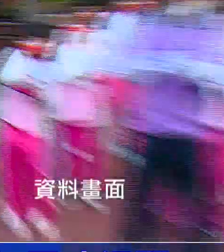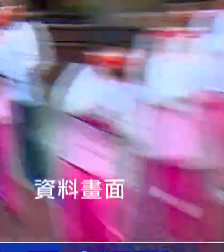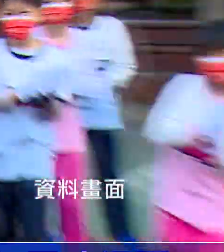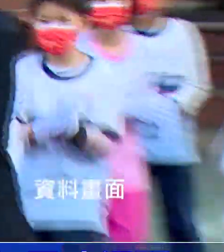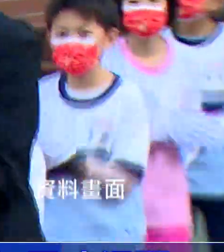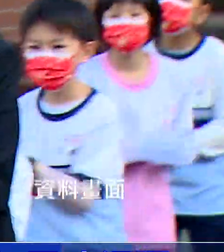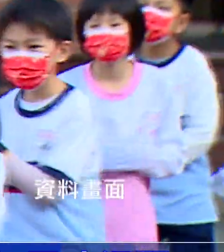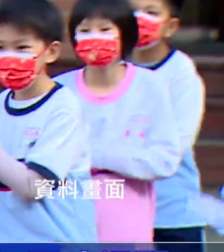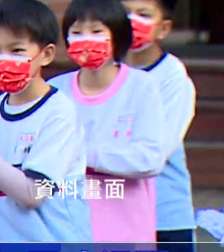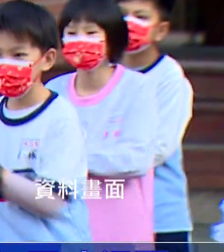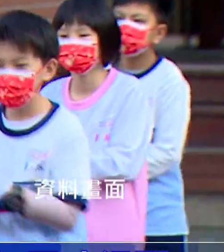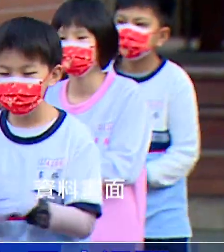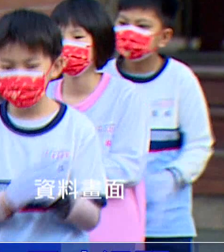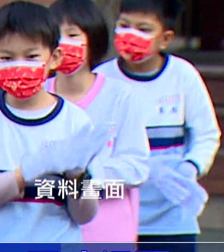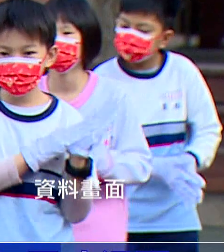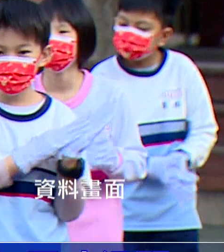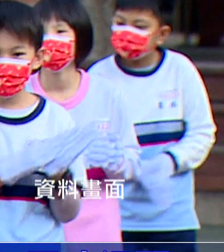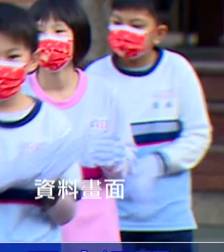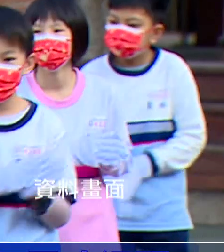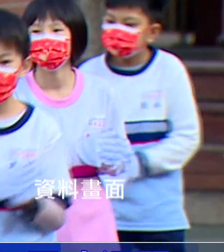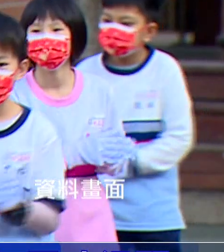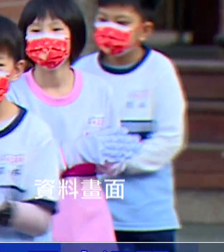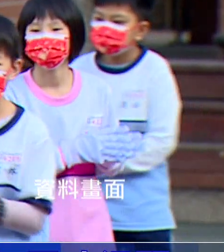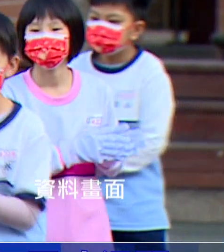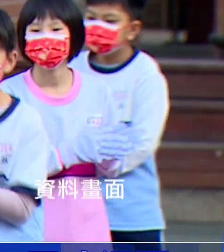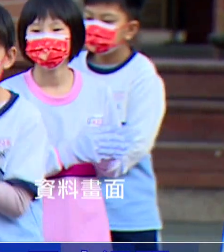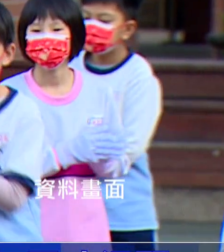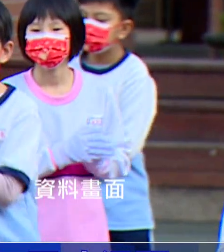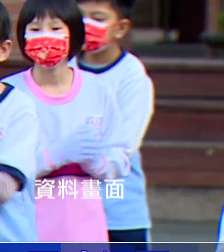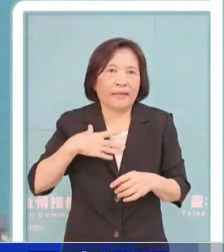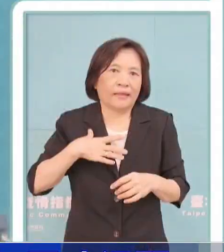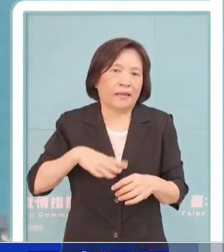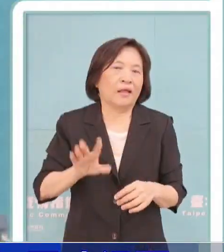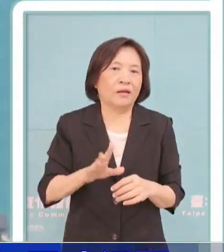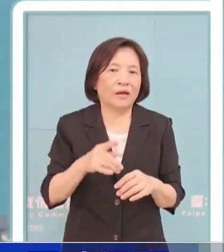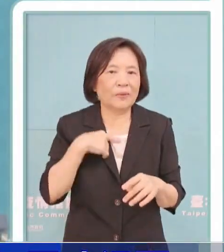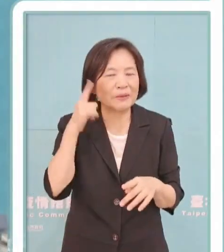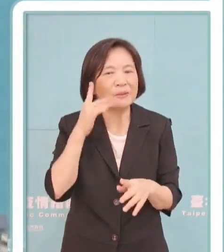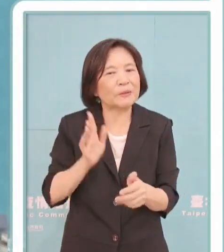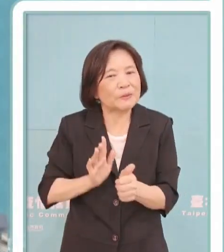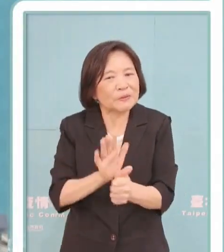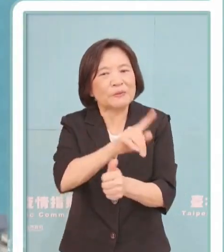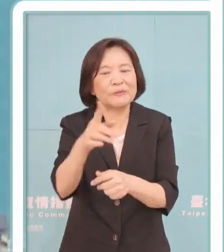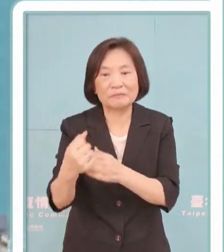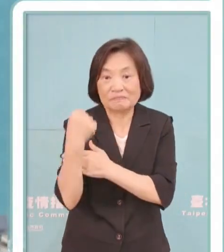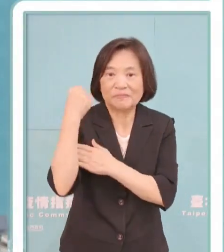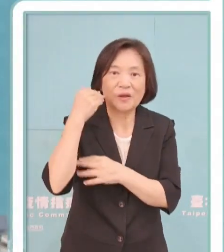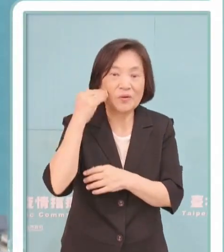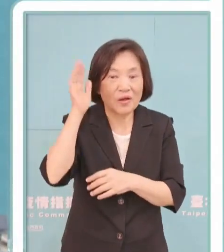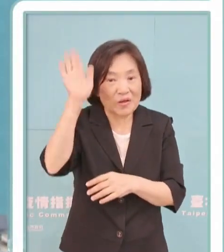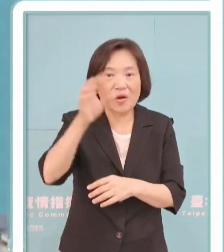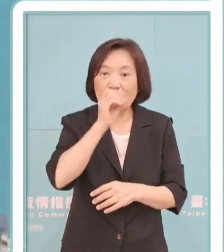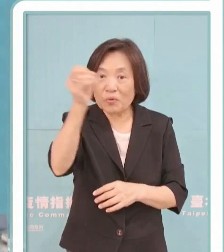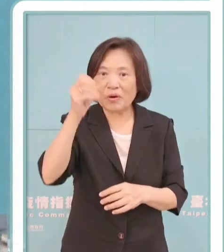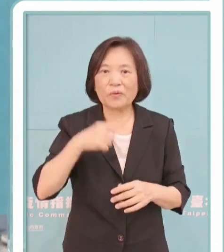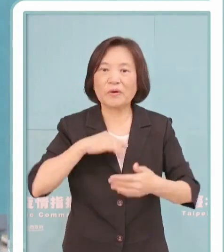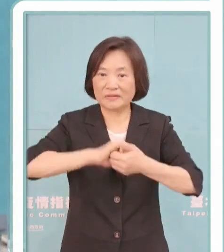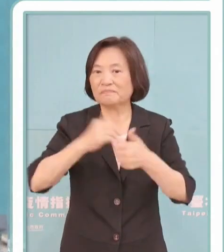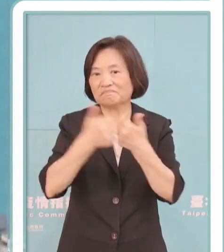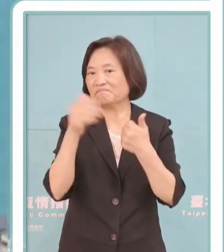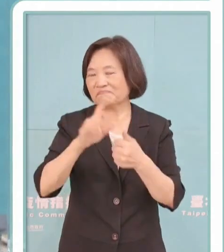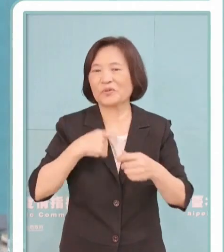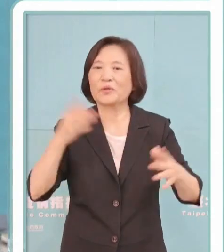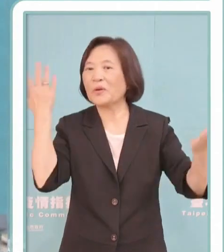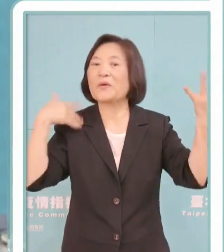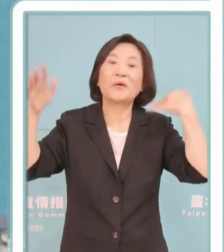谈话，清零目标若是达成，秀舞技给全体市民看。 为了给他们打气，我才说如果有一天是零，我们不用开会，